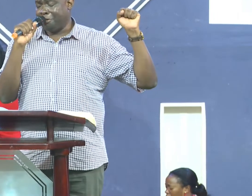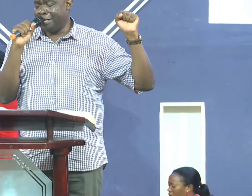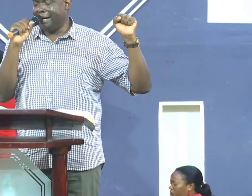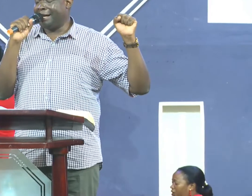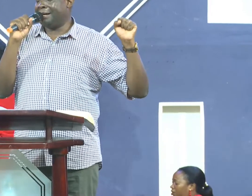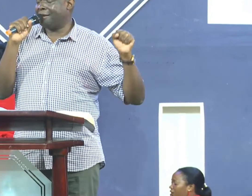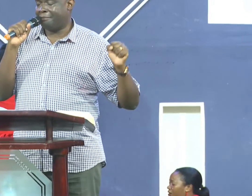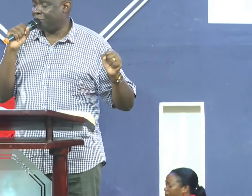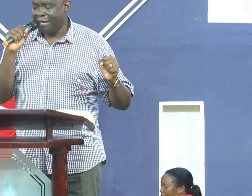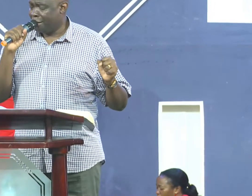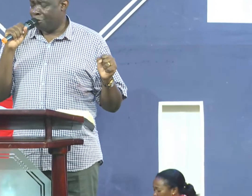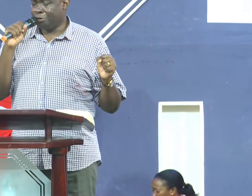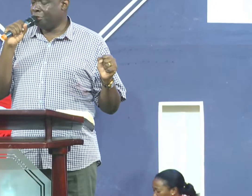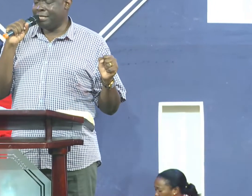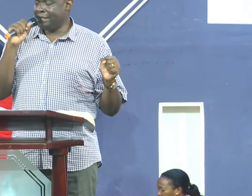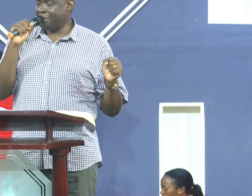nsonda zonna